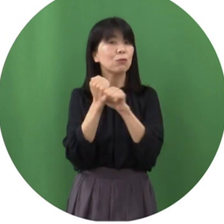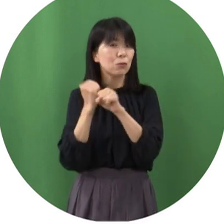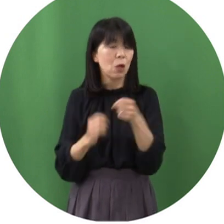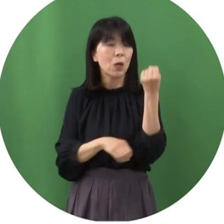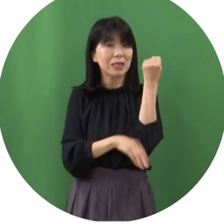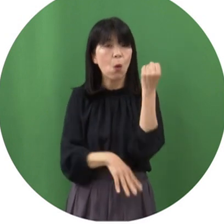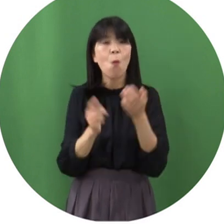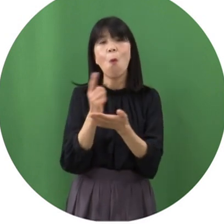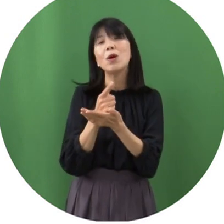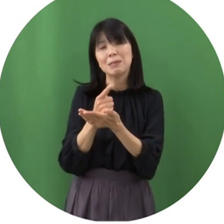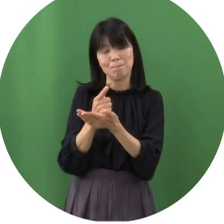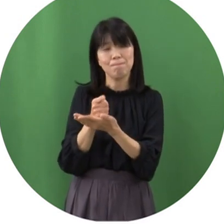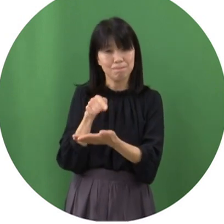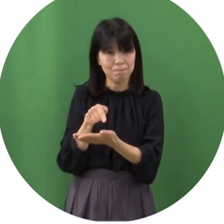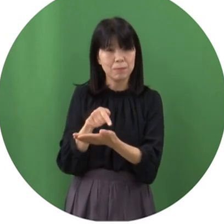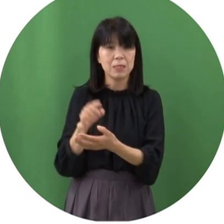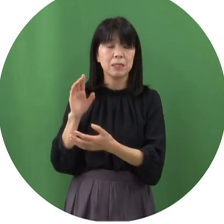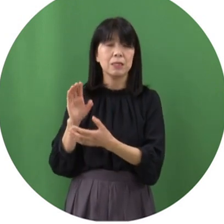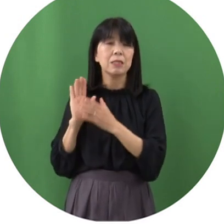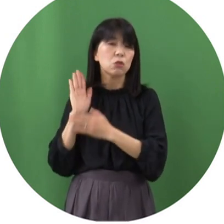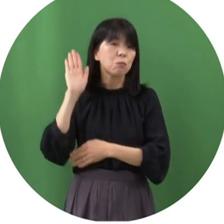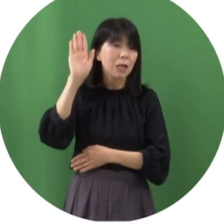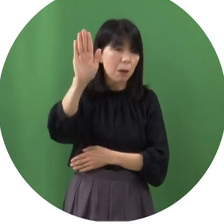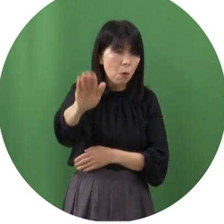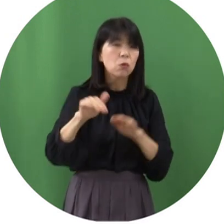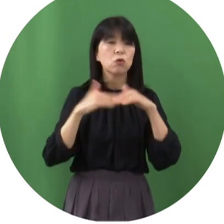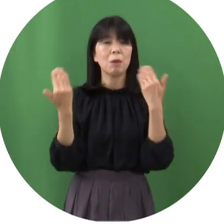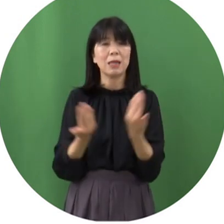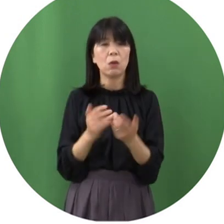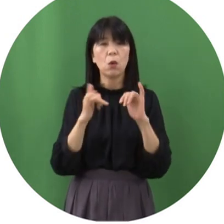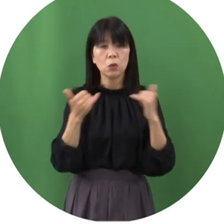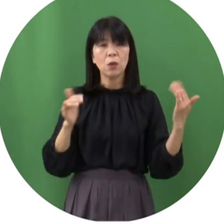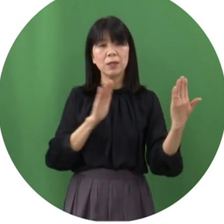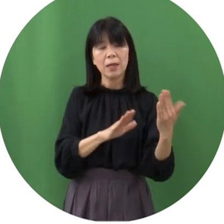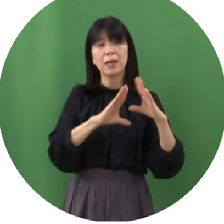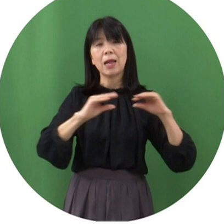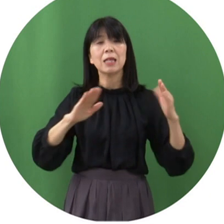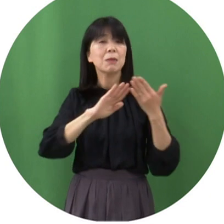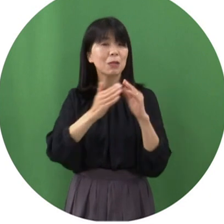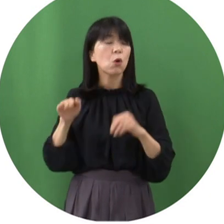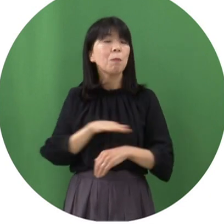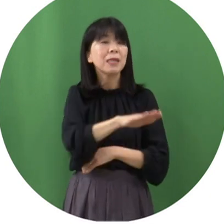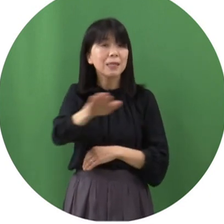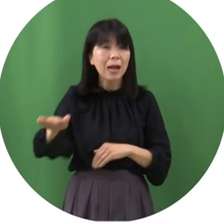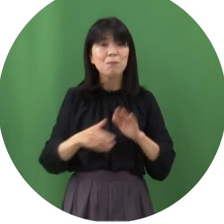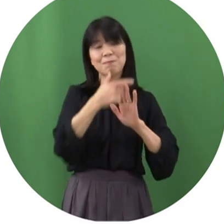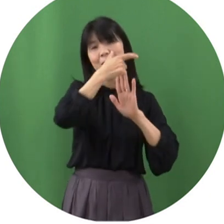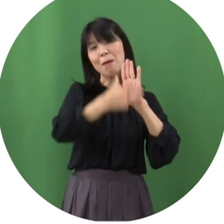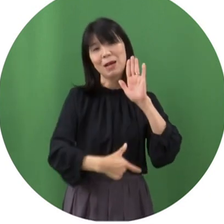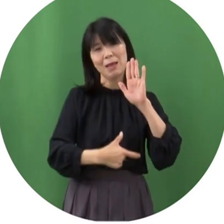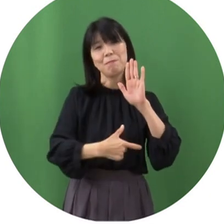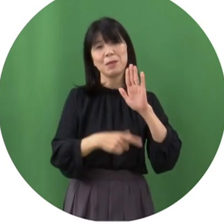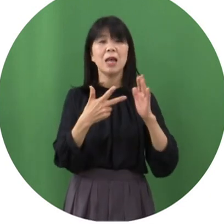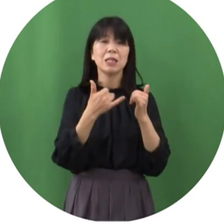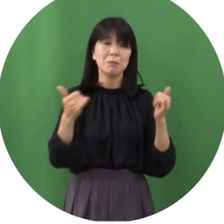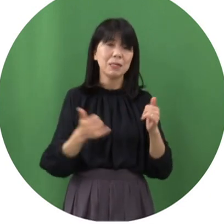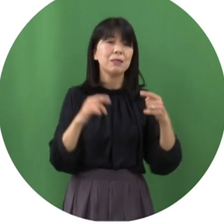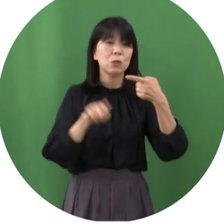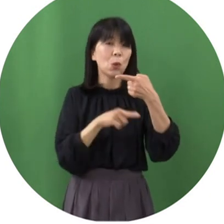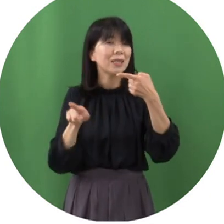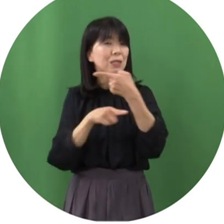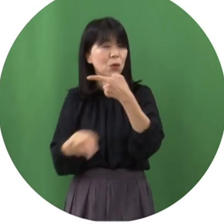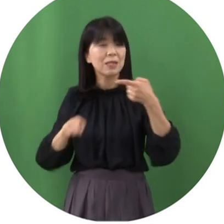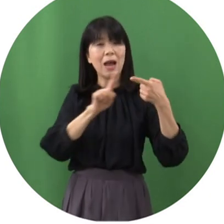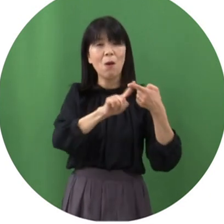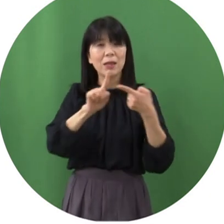方針となるもので、いつまでもすべての人に優しい街をみんなでをキーワードに、市民一人一人に寄り添った取り組み